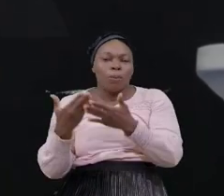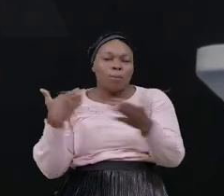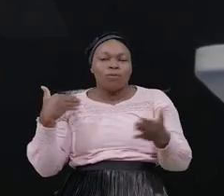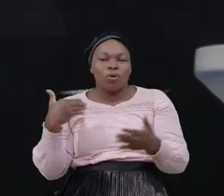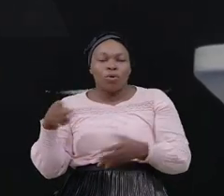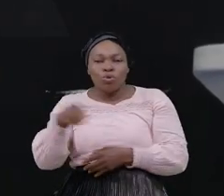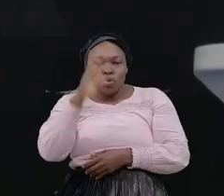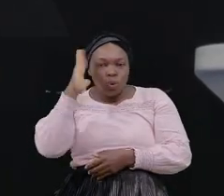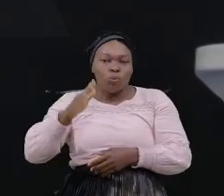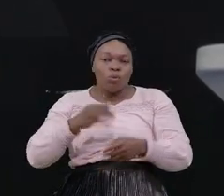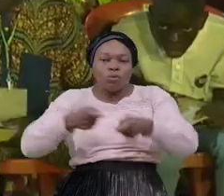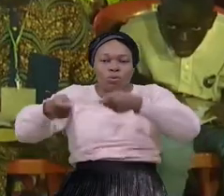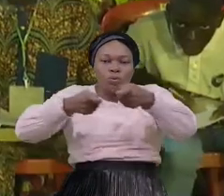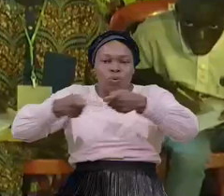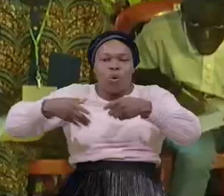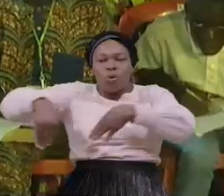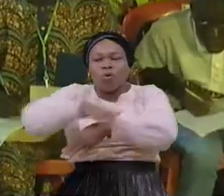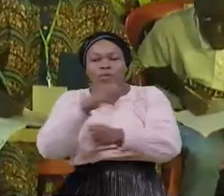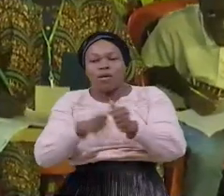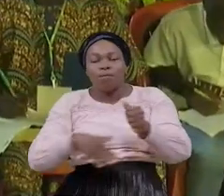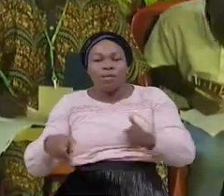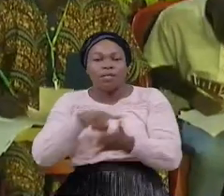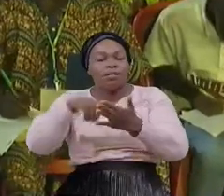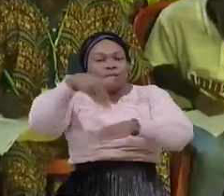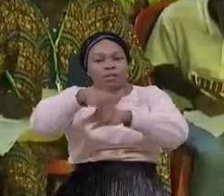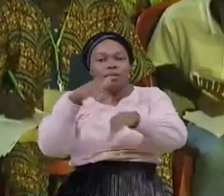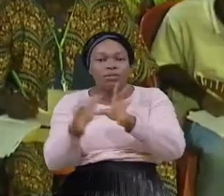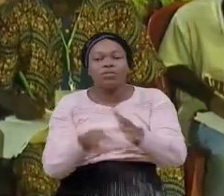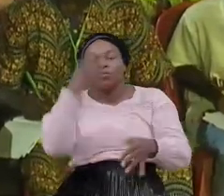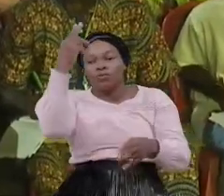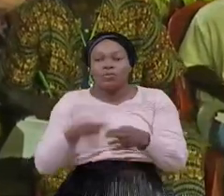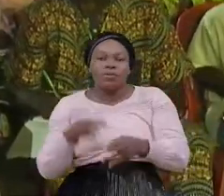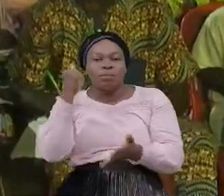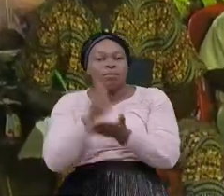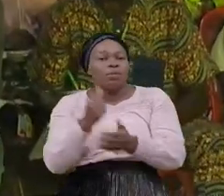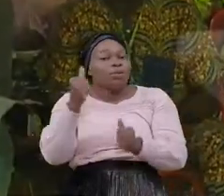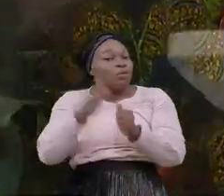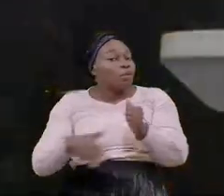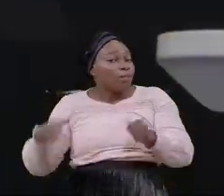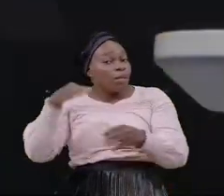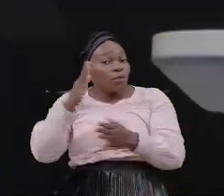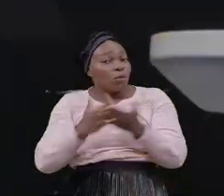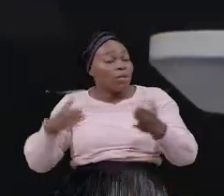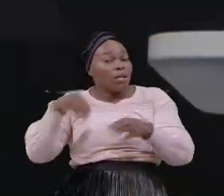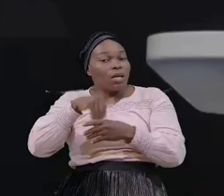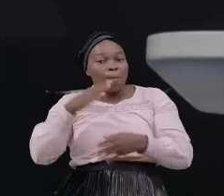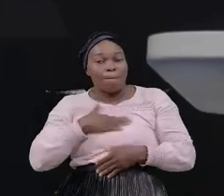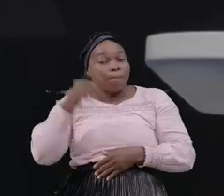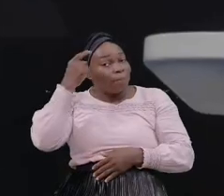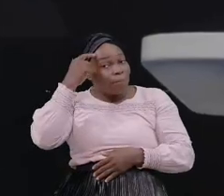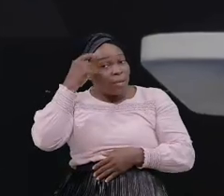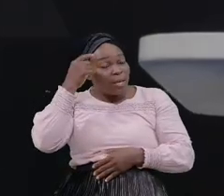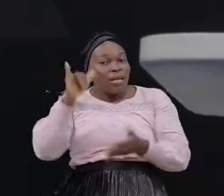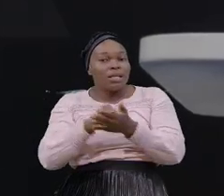jour, vous allez dominer sur tout ce soir. Quelque chose dans ma tête ne me permet pas de me